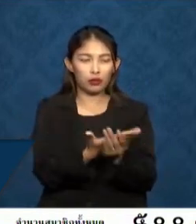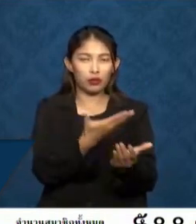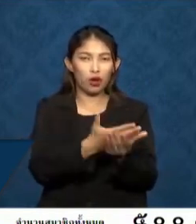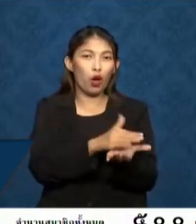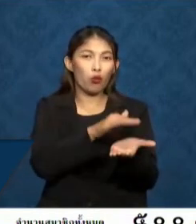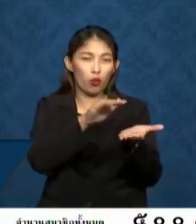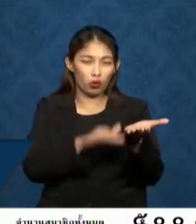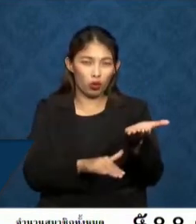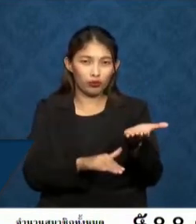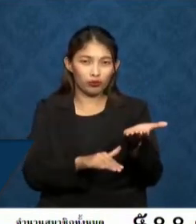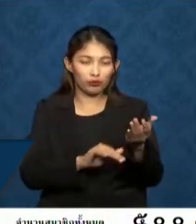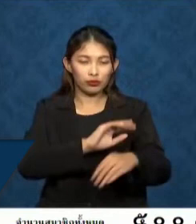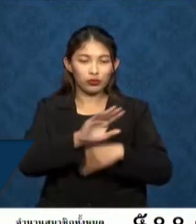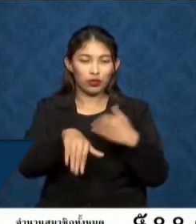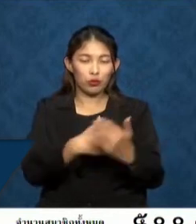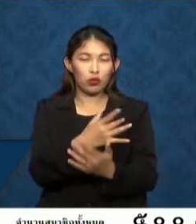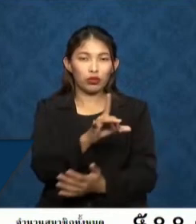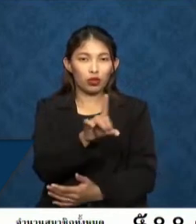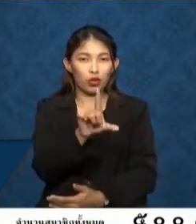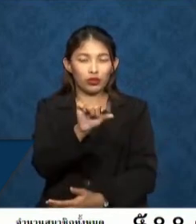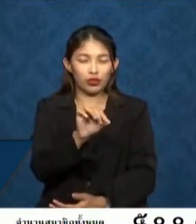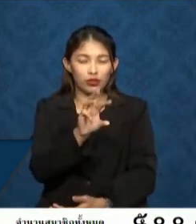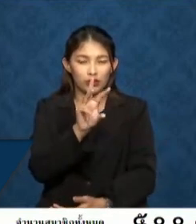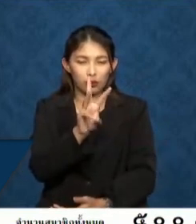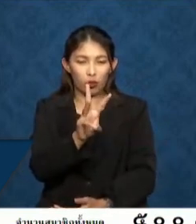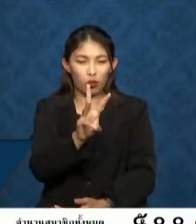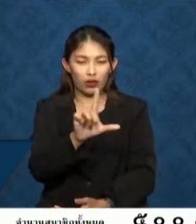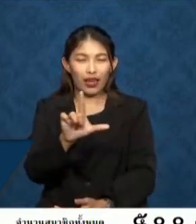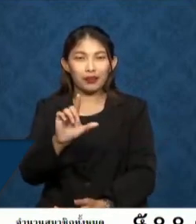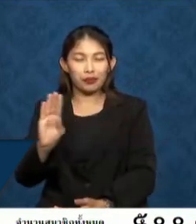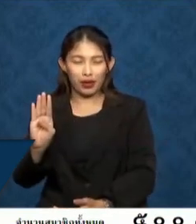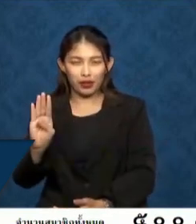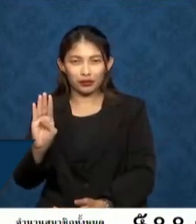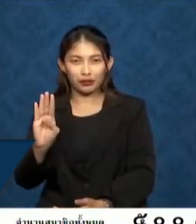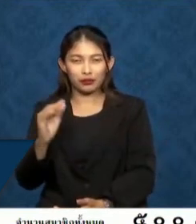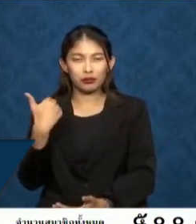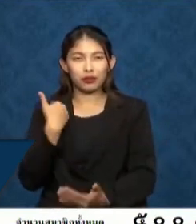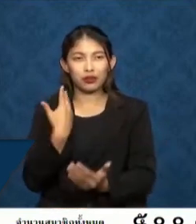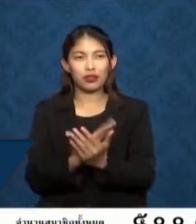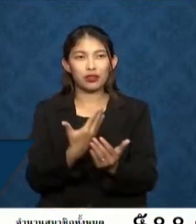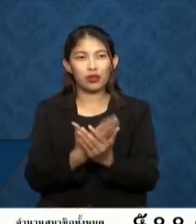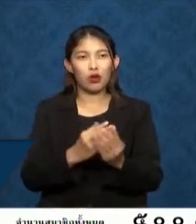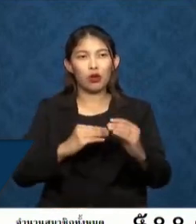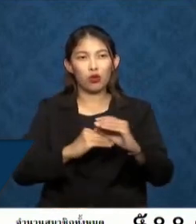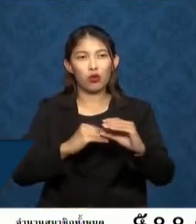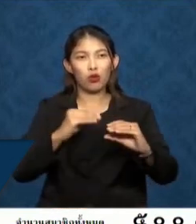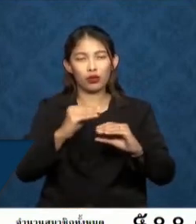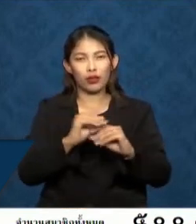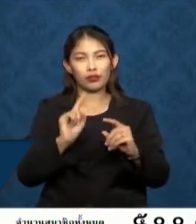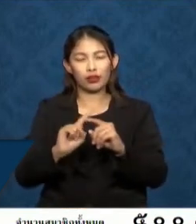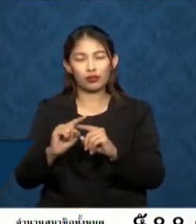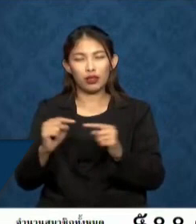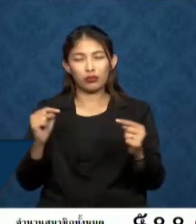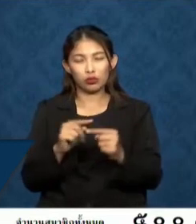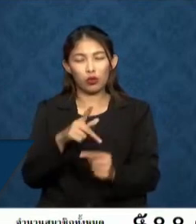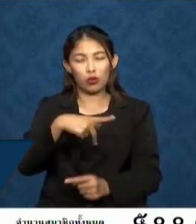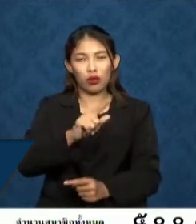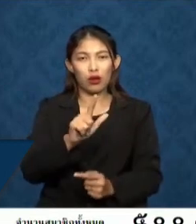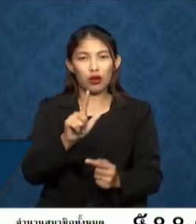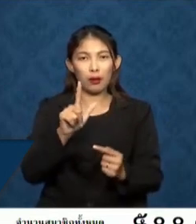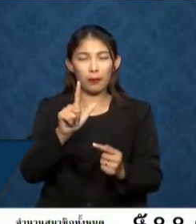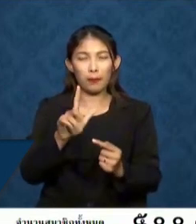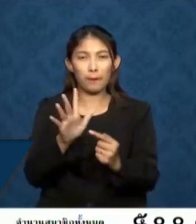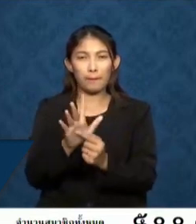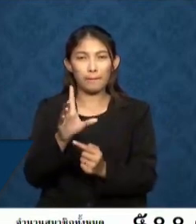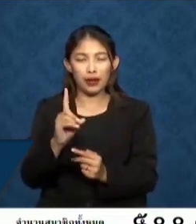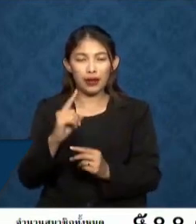านะครับจำนวน126ล้านบาทนะครับโดยในส่วนของโครงการของสำนักปลัดนะครับกระทรวง